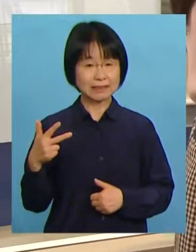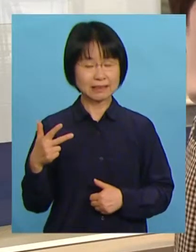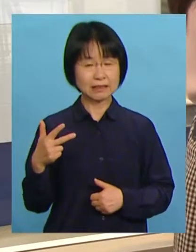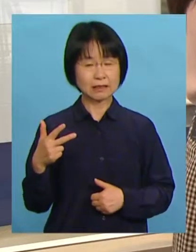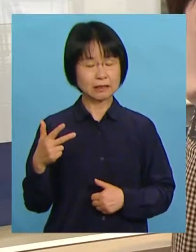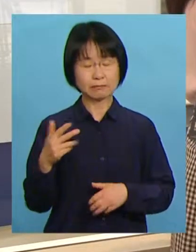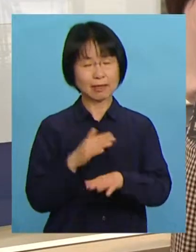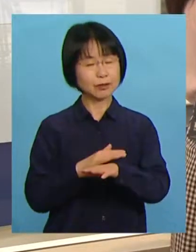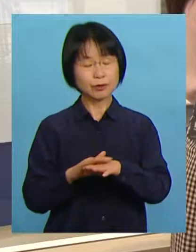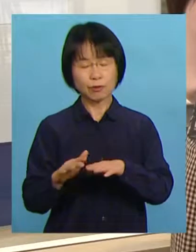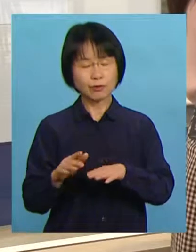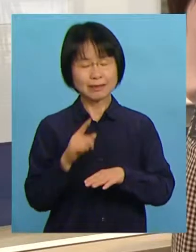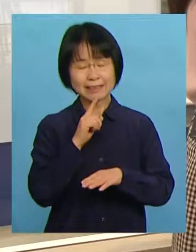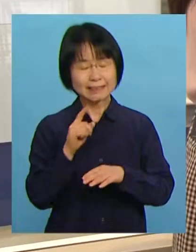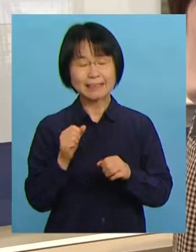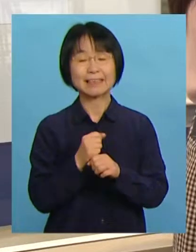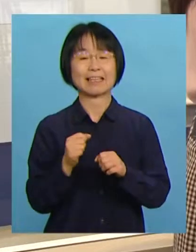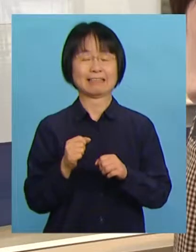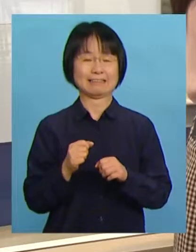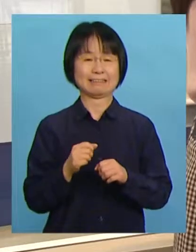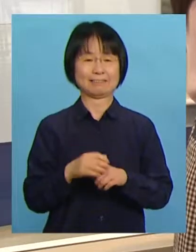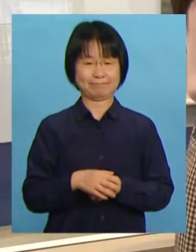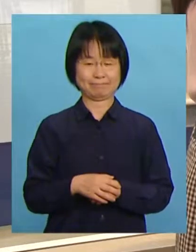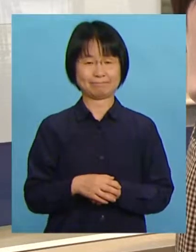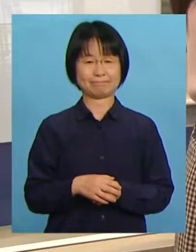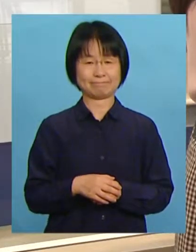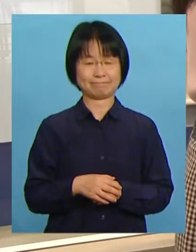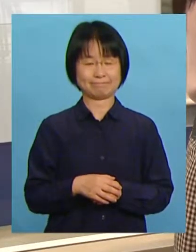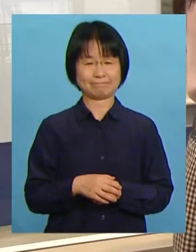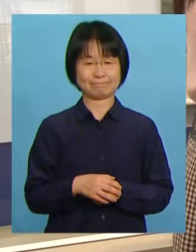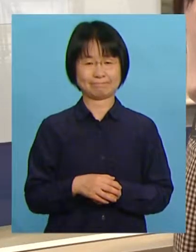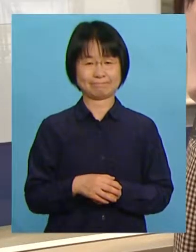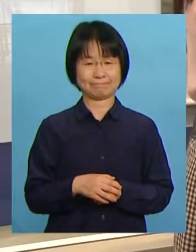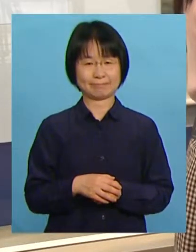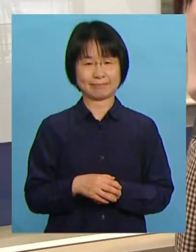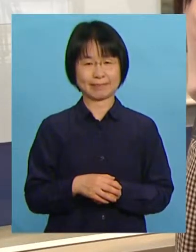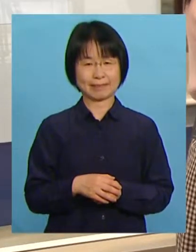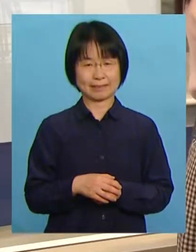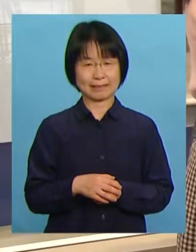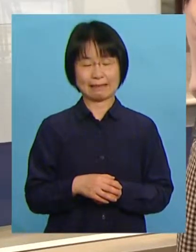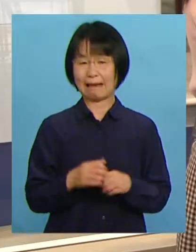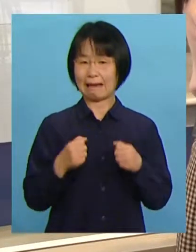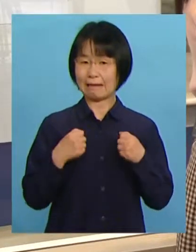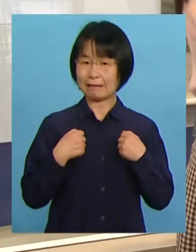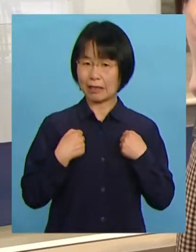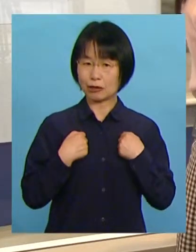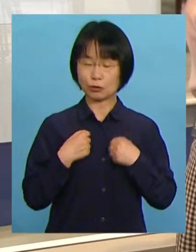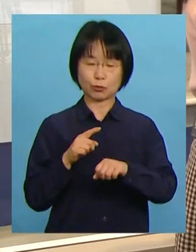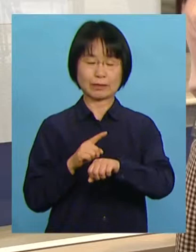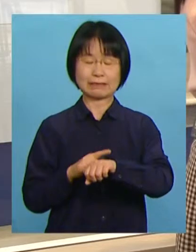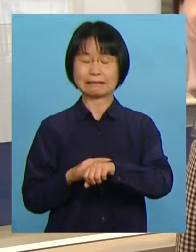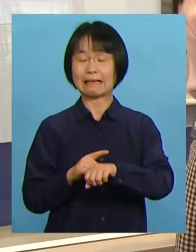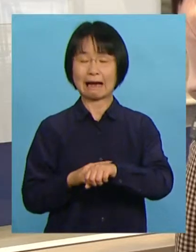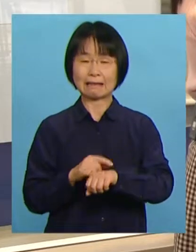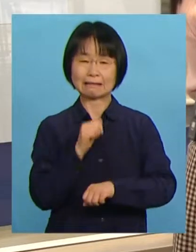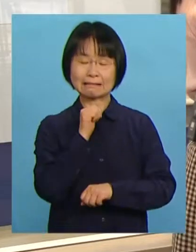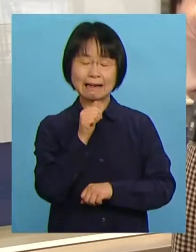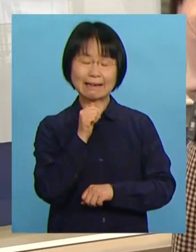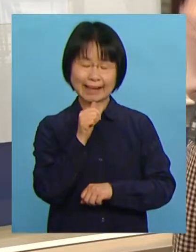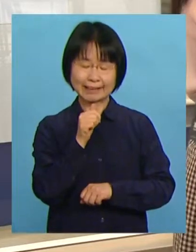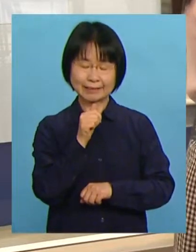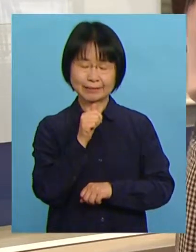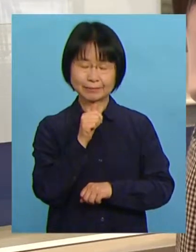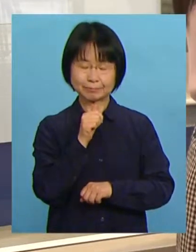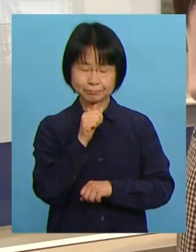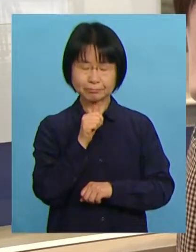決して上手ではないんですけれども、この字の練習をする時間もないぐらい一生懸命商い